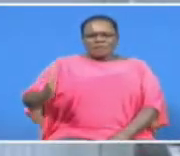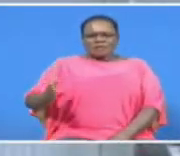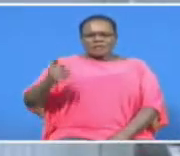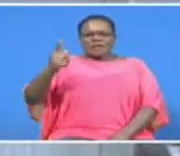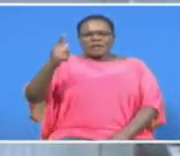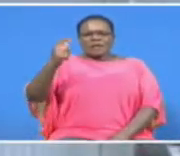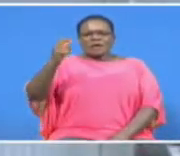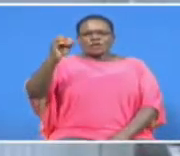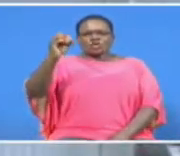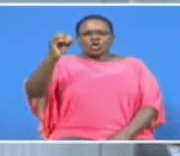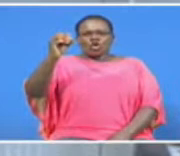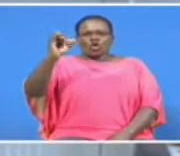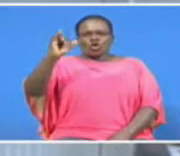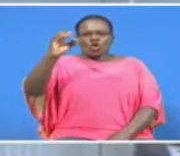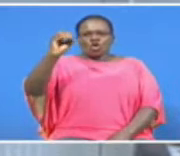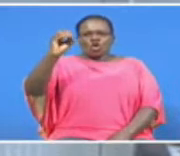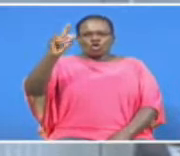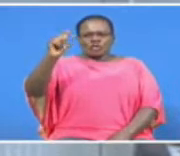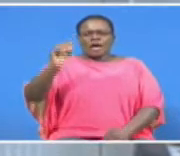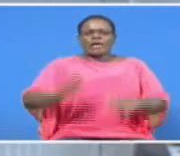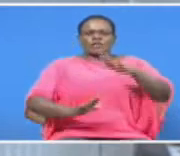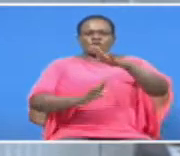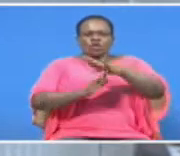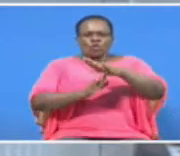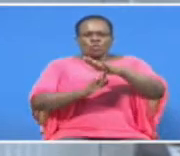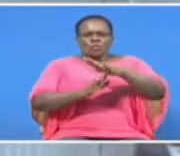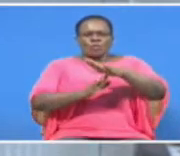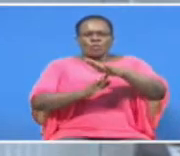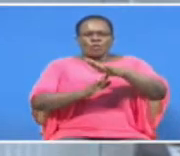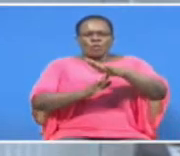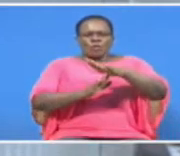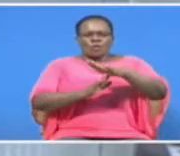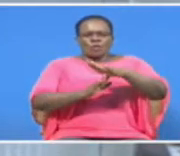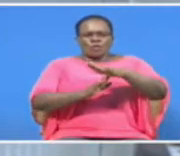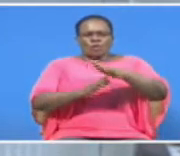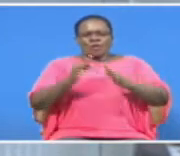Toyota ruled the day as the Safari Rally entered the penultimate stage in Nakuru County.